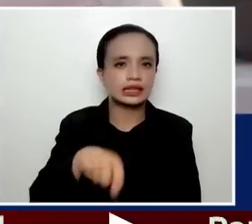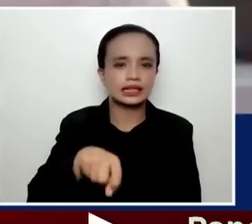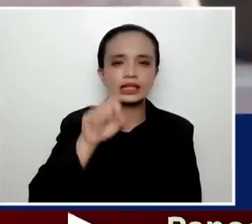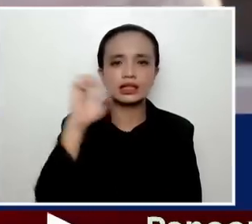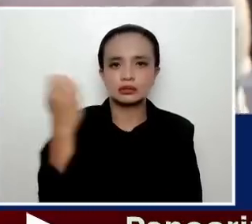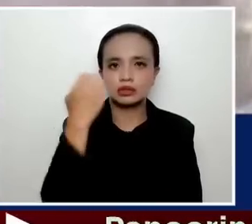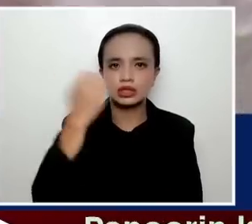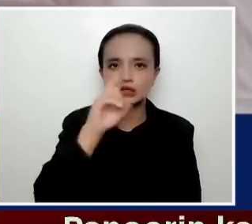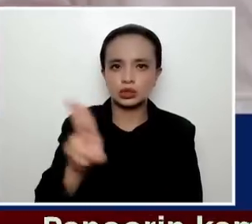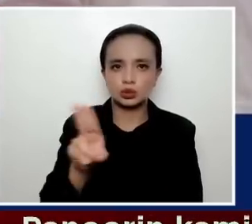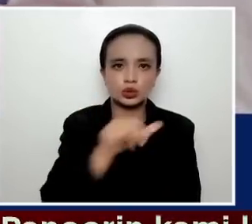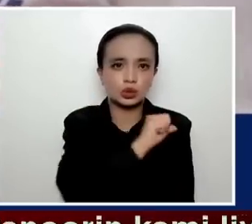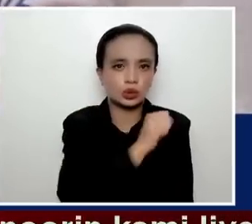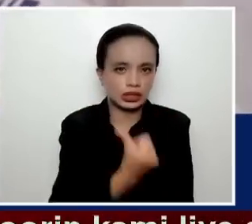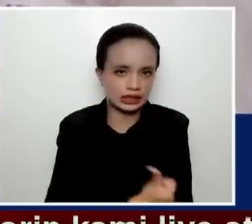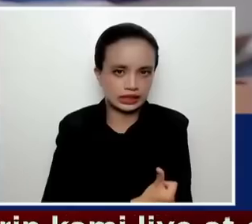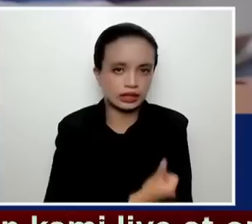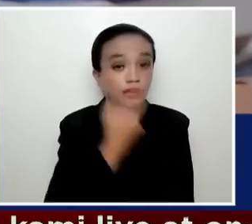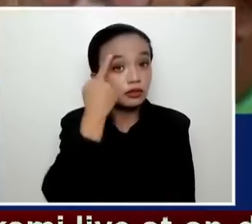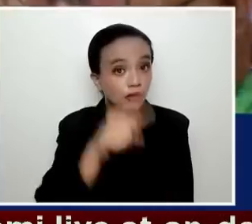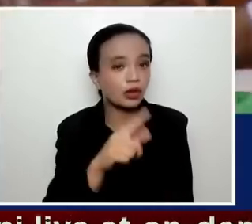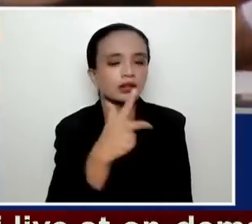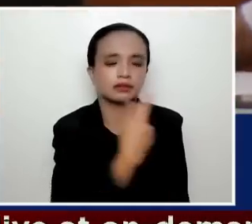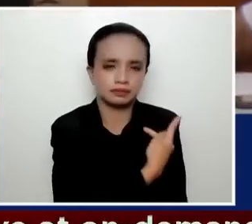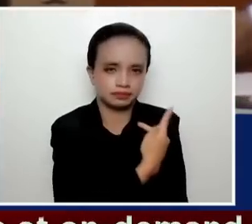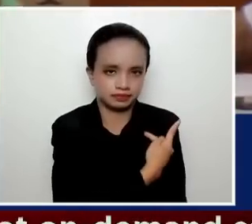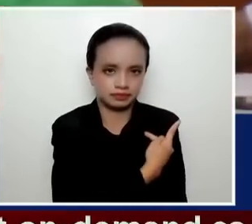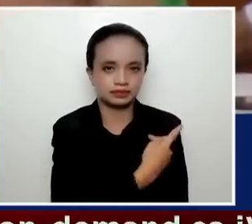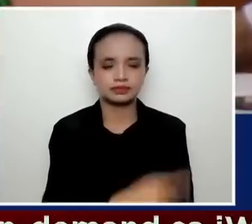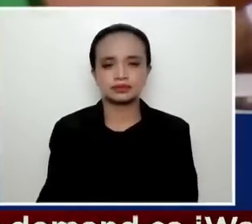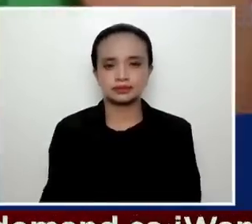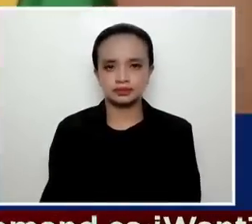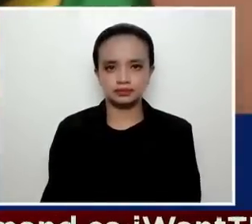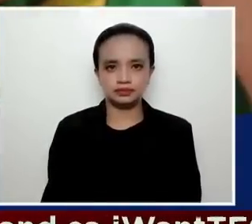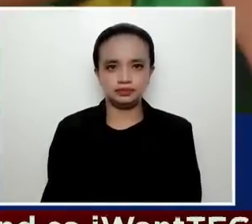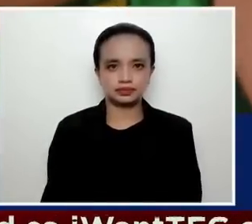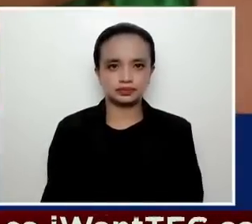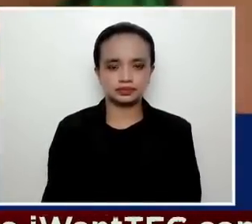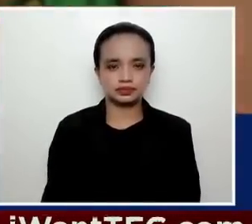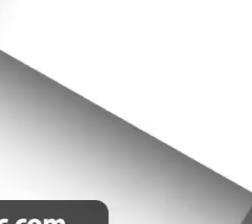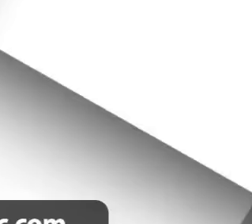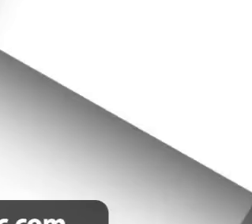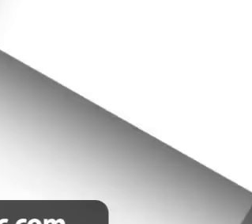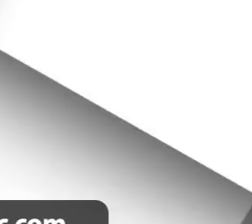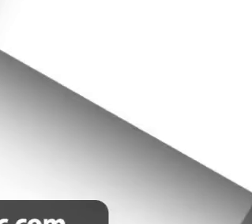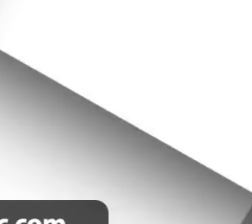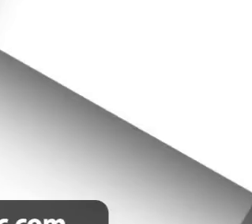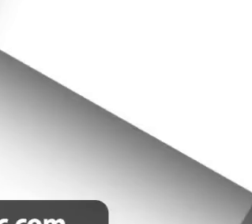FDA para sa mga bakuna. Willard Cheng, ABS-CBN News.